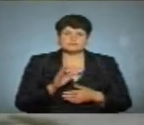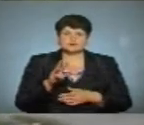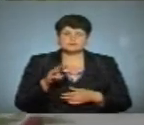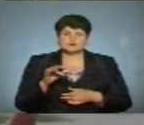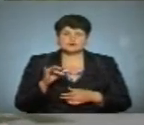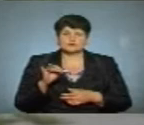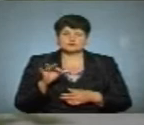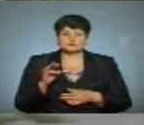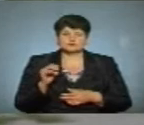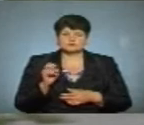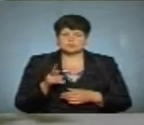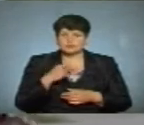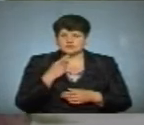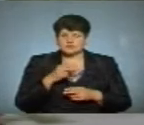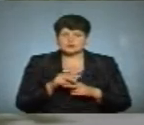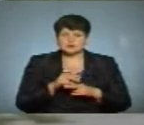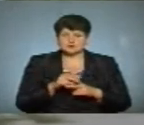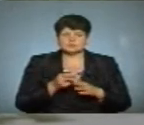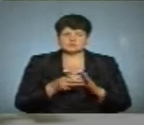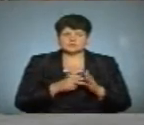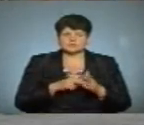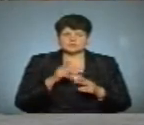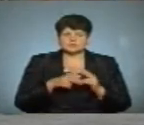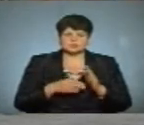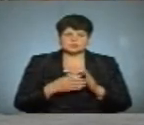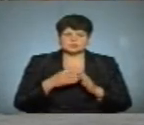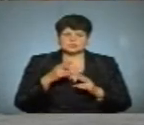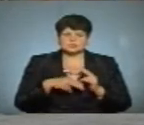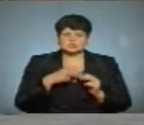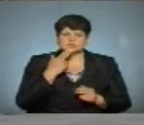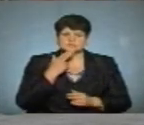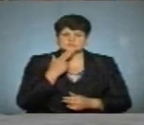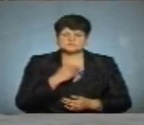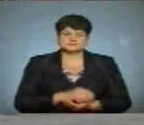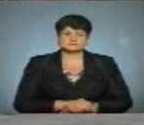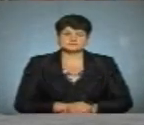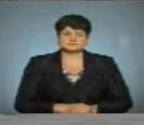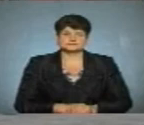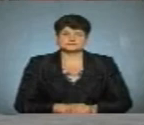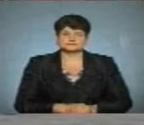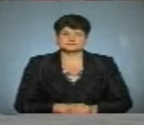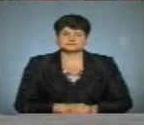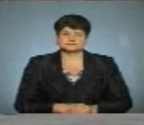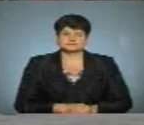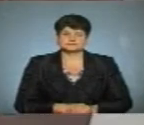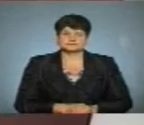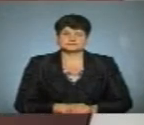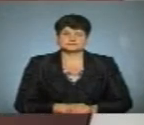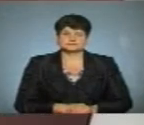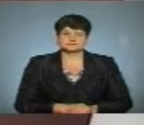каже, ремонт свердловини планують завершити до кінця червня. Анастасія Чичко, Марта Журавель. Новини на Суспільному.